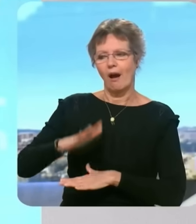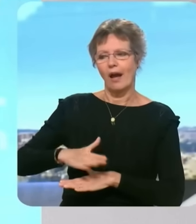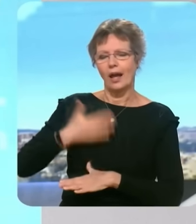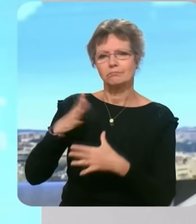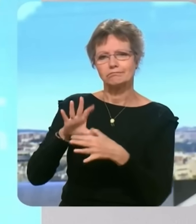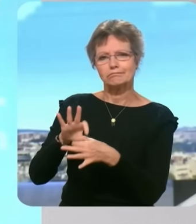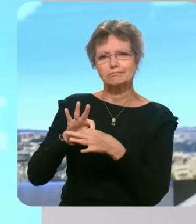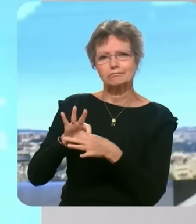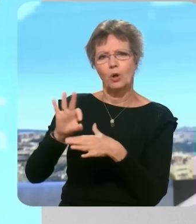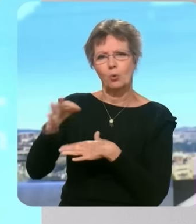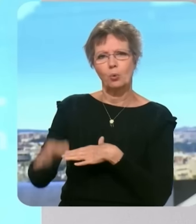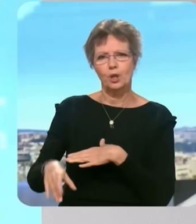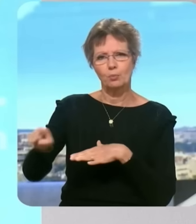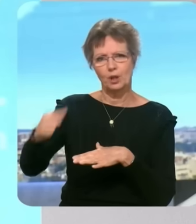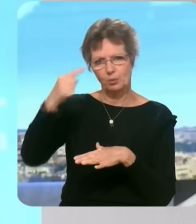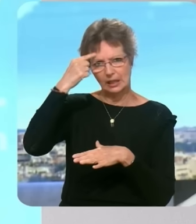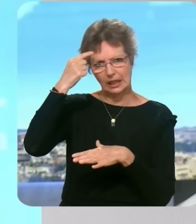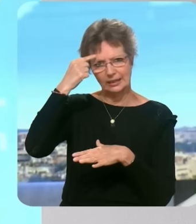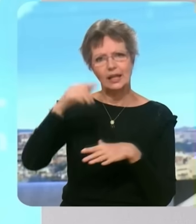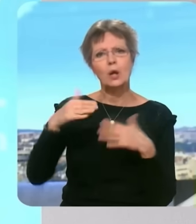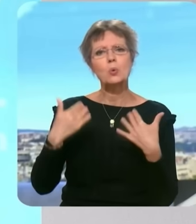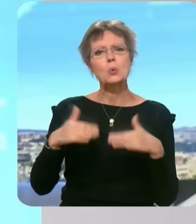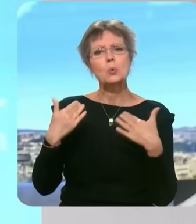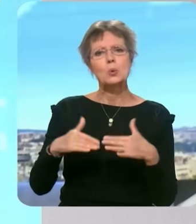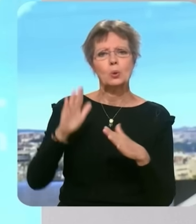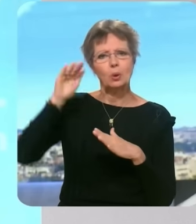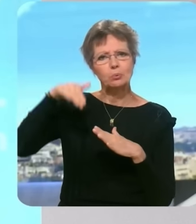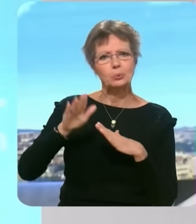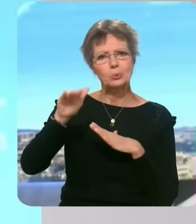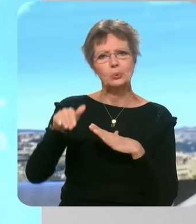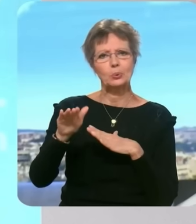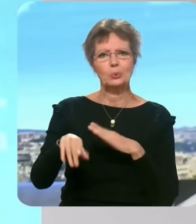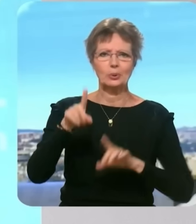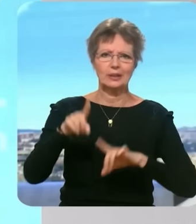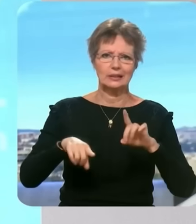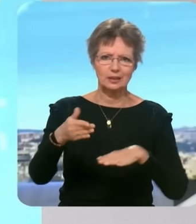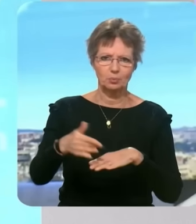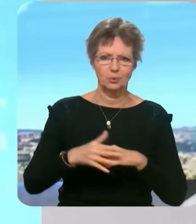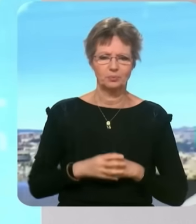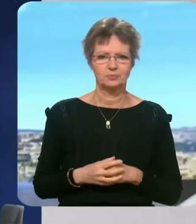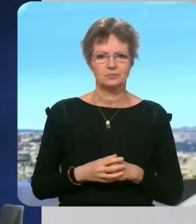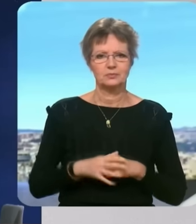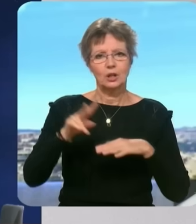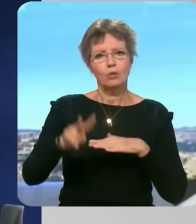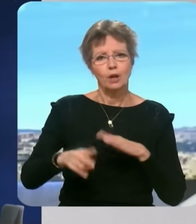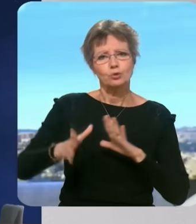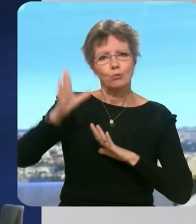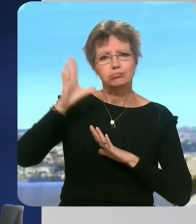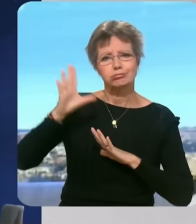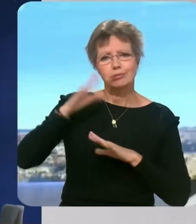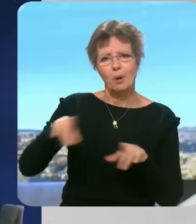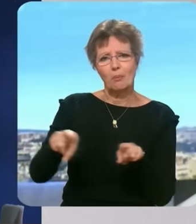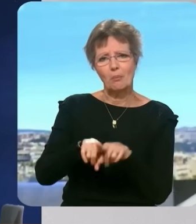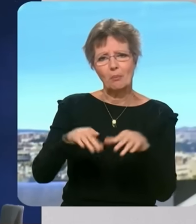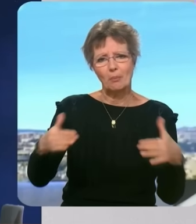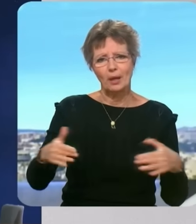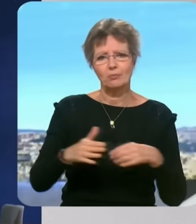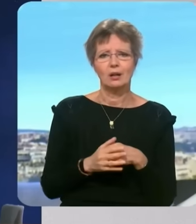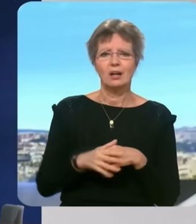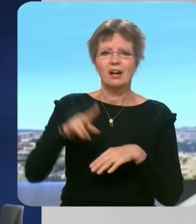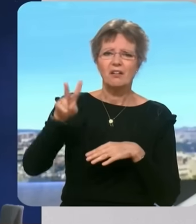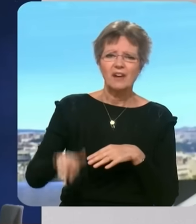Parlement, mais il a toujours eu un caractère assez fluctuant. Pourquoi il vous quitte, on va dire, voilà, bon, ça date déjà d'il y a un petit moment. Il y a eu une